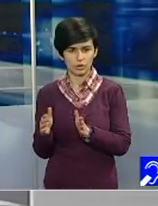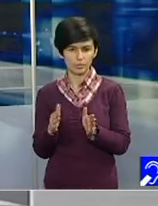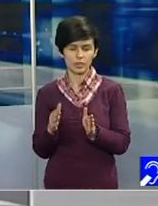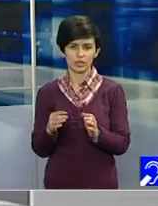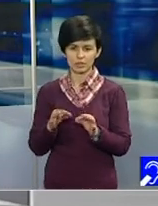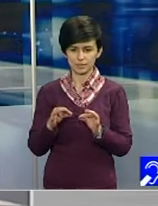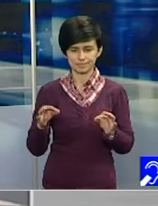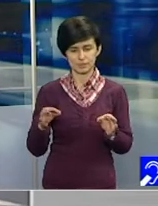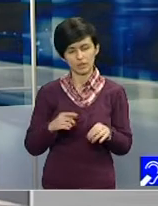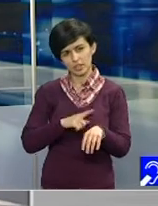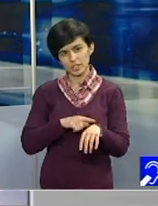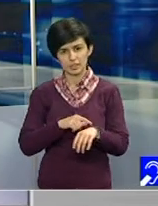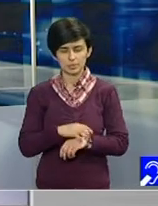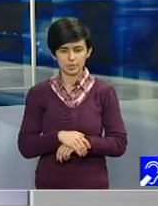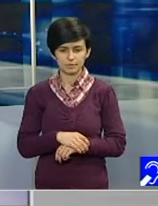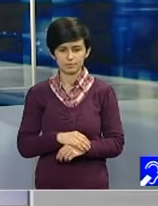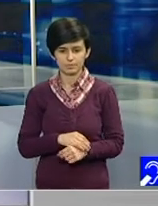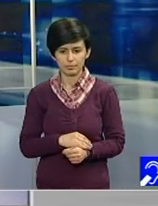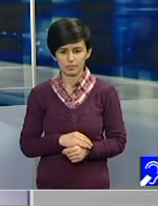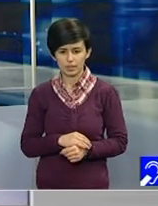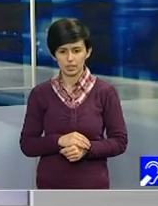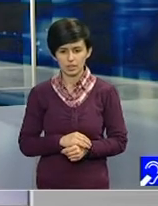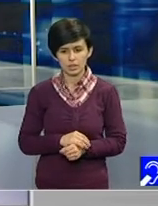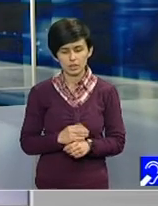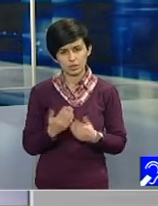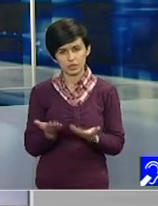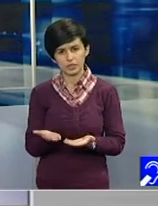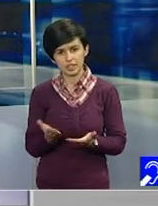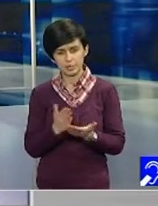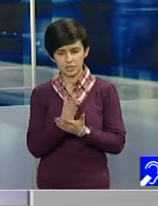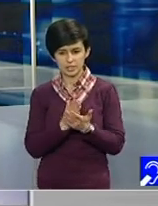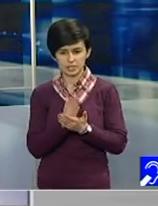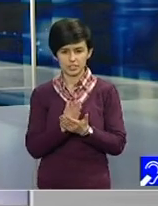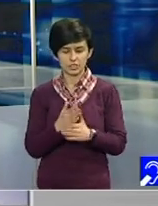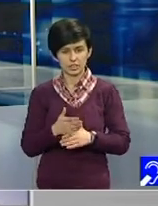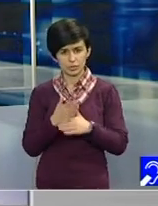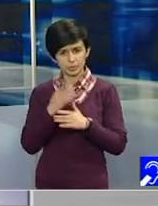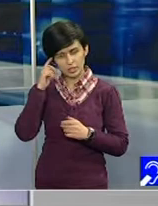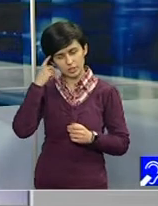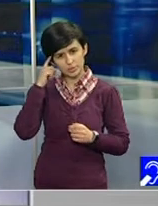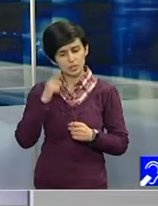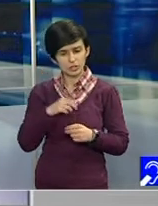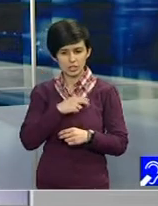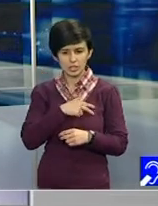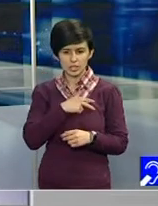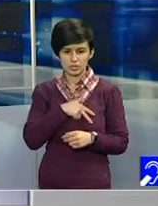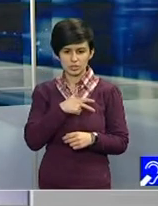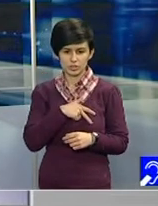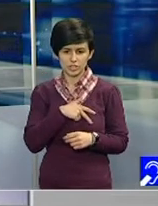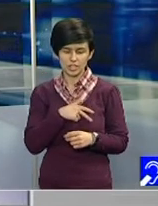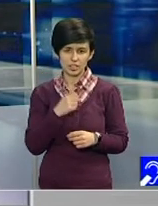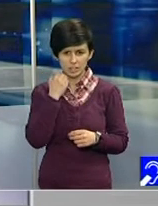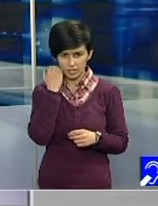lungă de timp acolo. Oferim servicii de suport psihosocial copiilor bolnavi de cancer din România, din primul moment